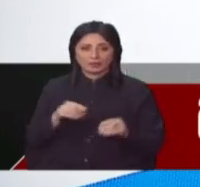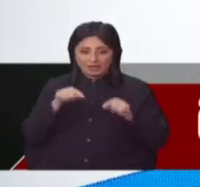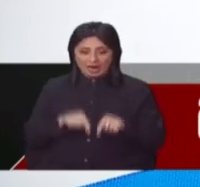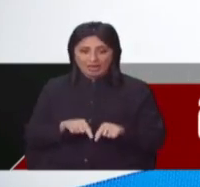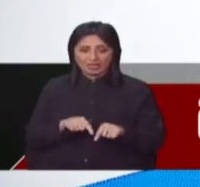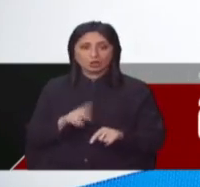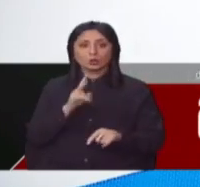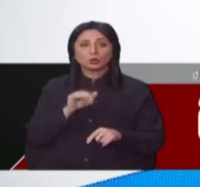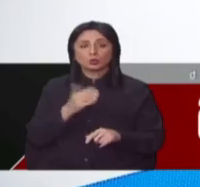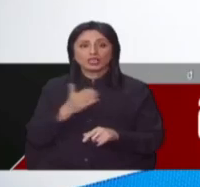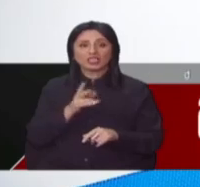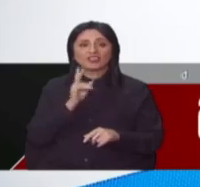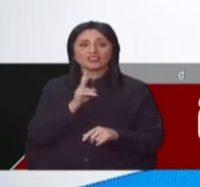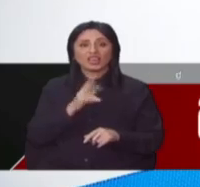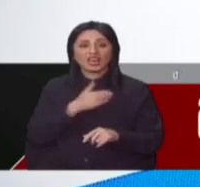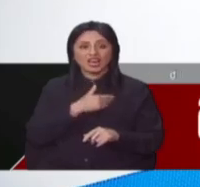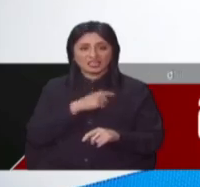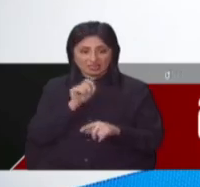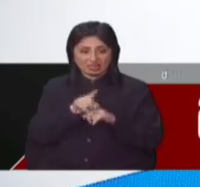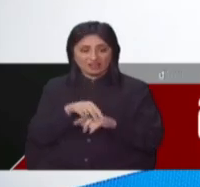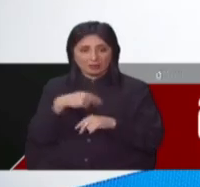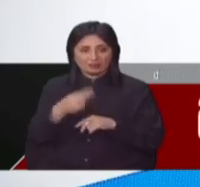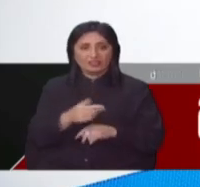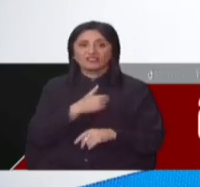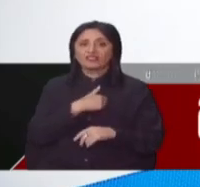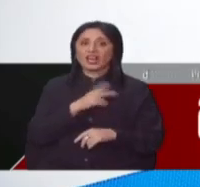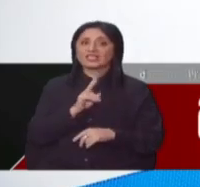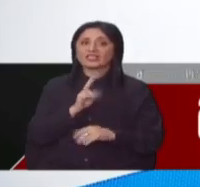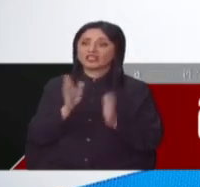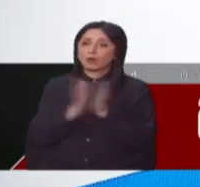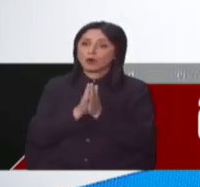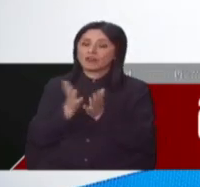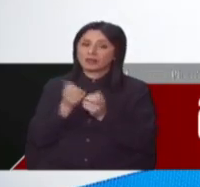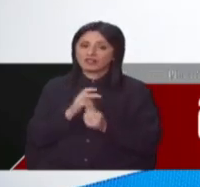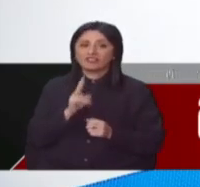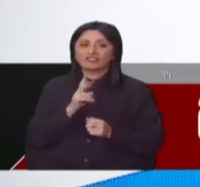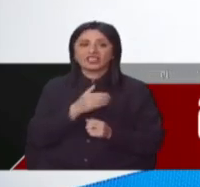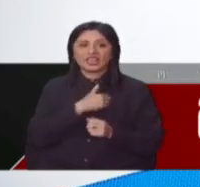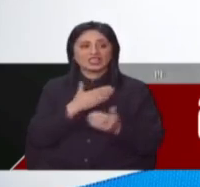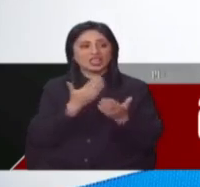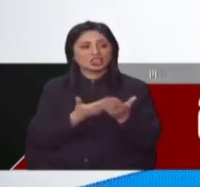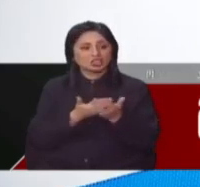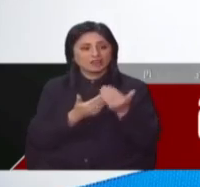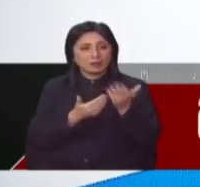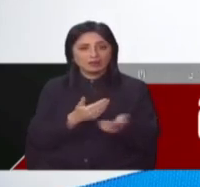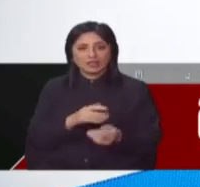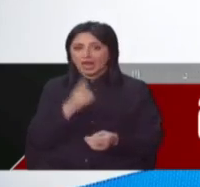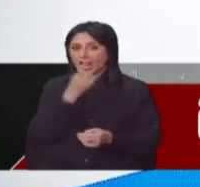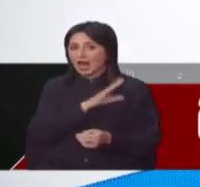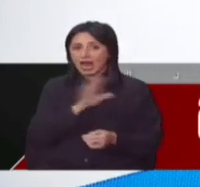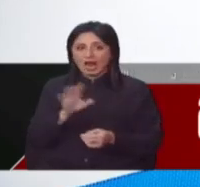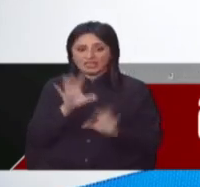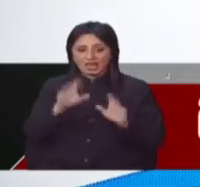Akedan, tuki unda vigatas davaleba miigos, tuki unda vigatas tkhona miigos, tuki unda vigatas rcheva miigos. Arts